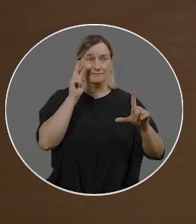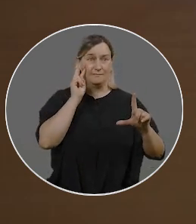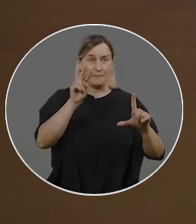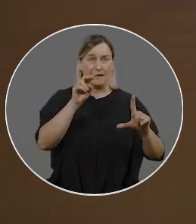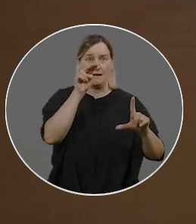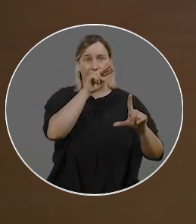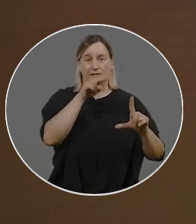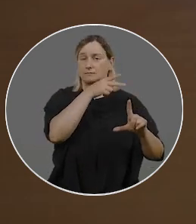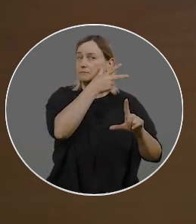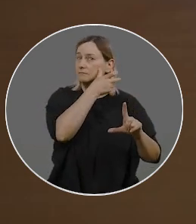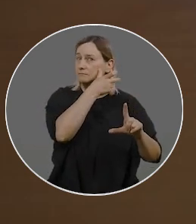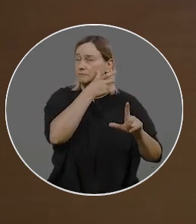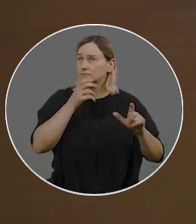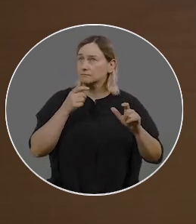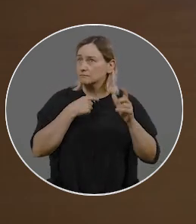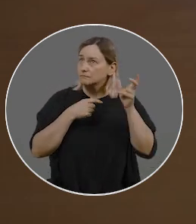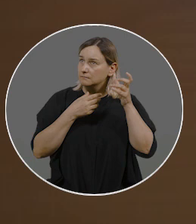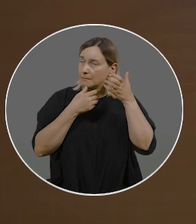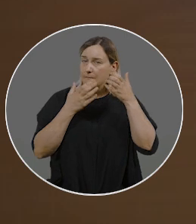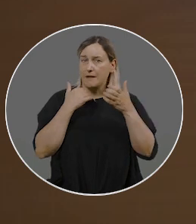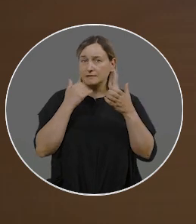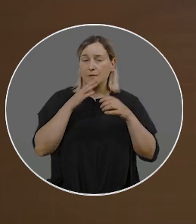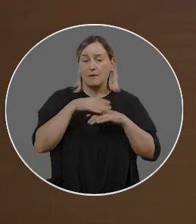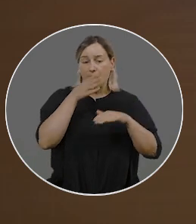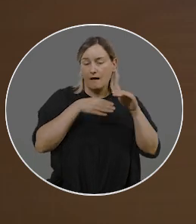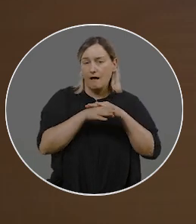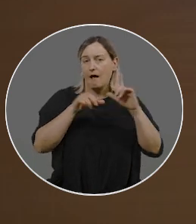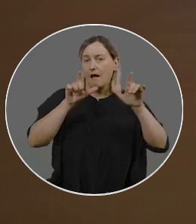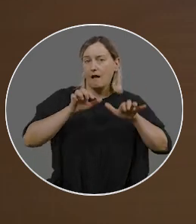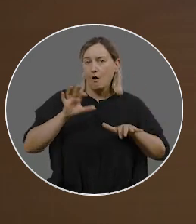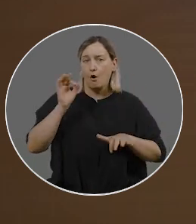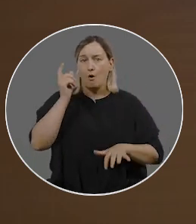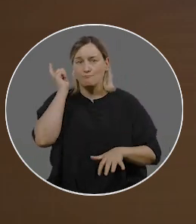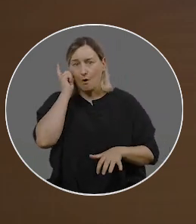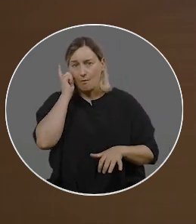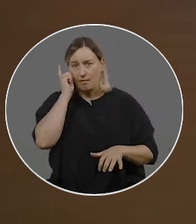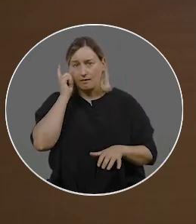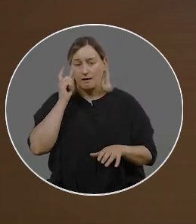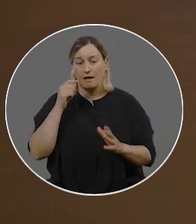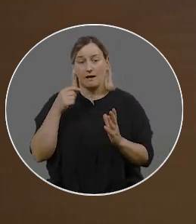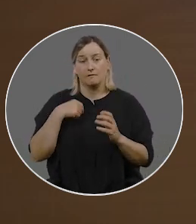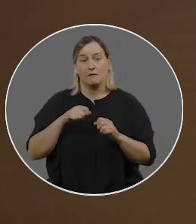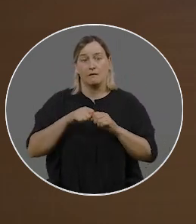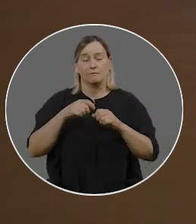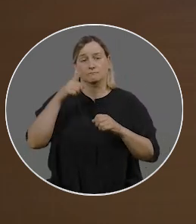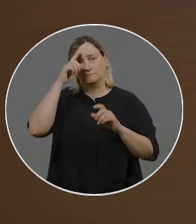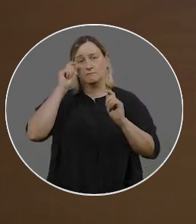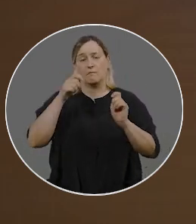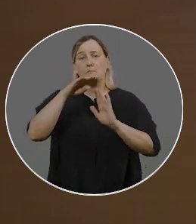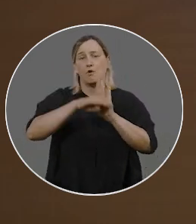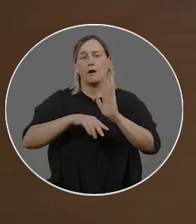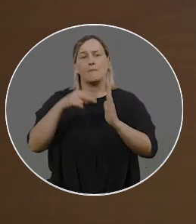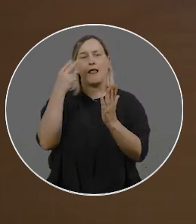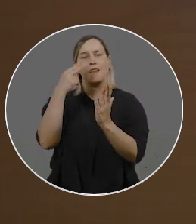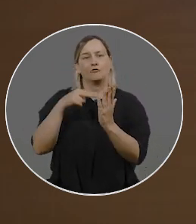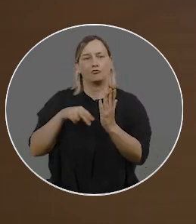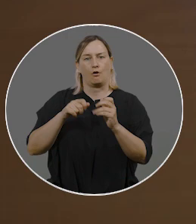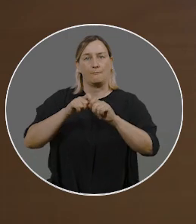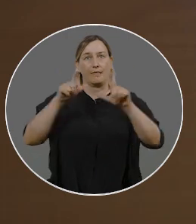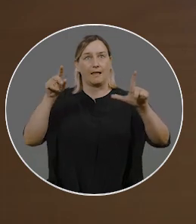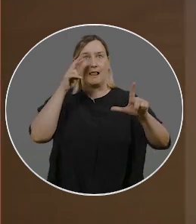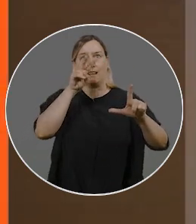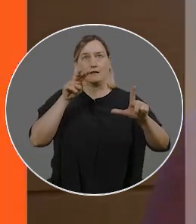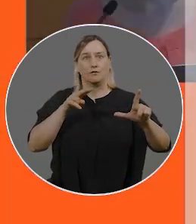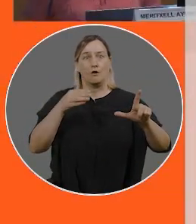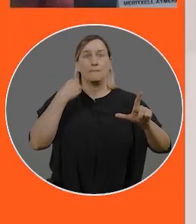als ordinadors o als mòbils, per exemple, doncs els lectors de pantalla el que fan és verbalitzar això, el que tenim